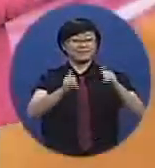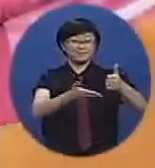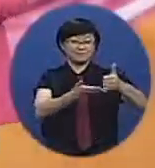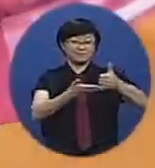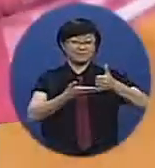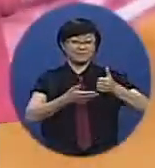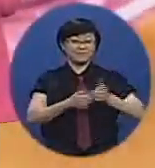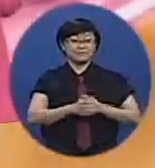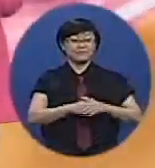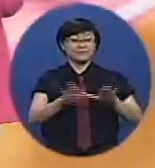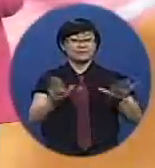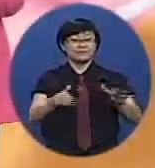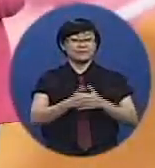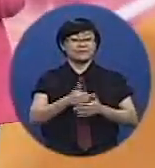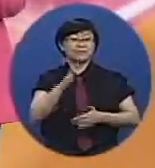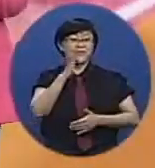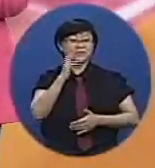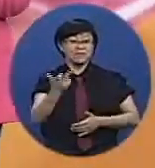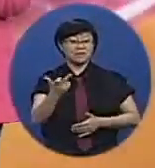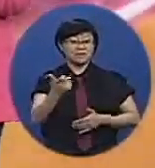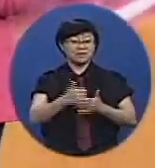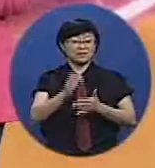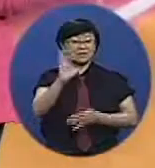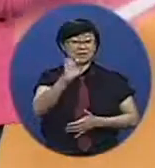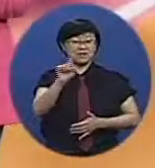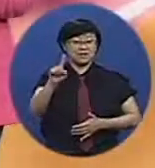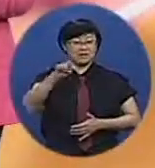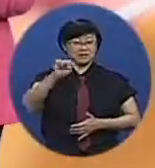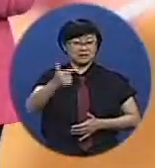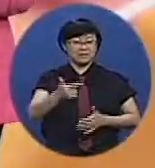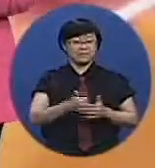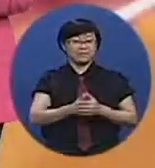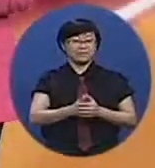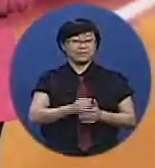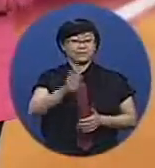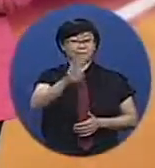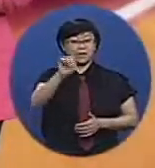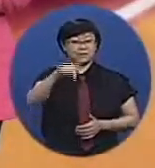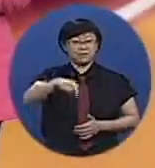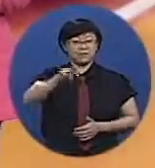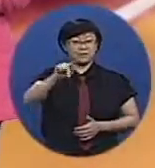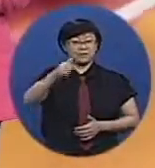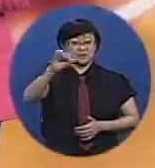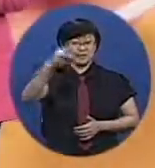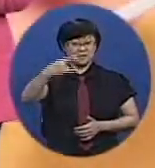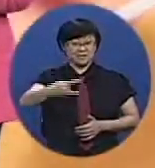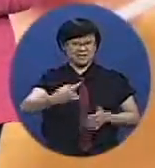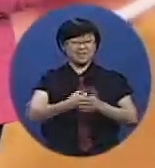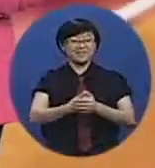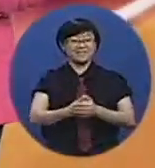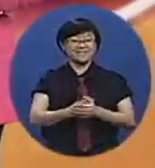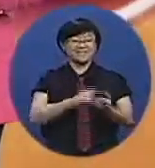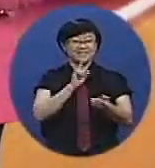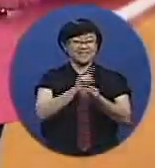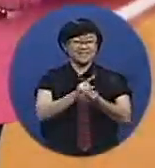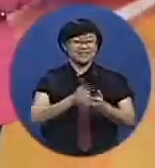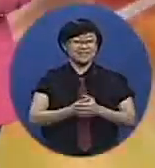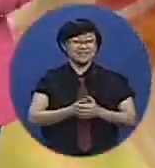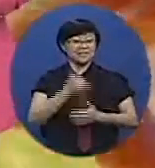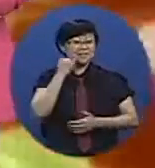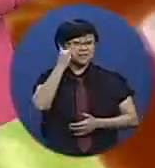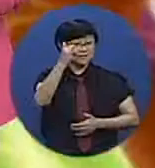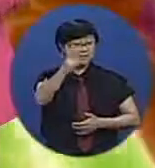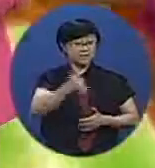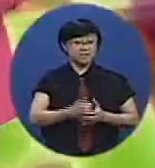모시는데요. 네. 이번엔 아산으로 가볼까요? 네. 네, 박선희님 만나보겠습니다.